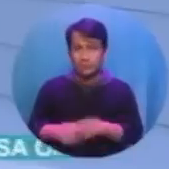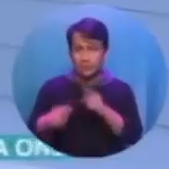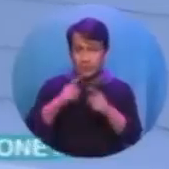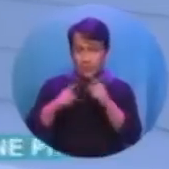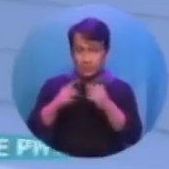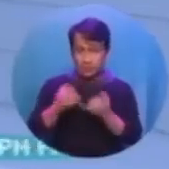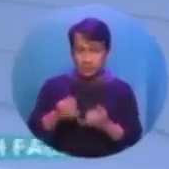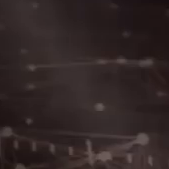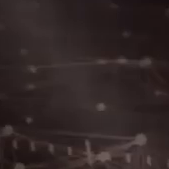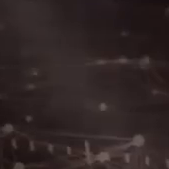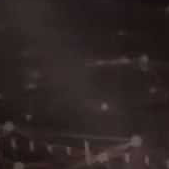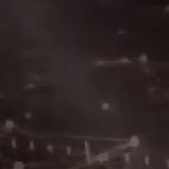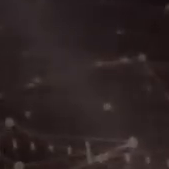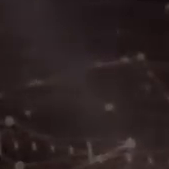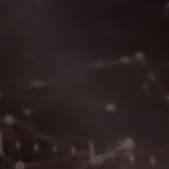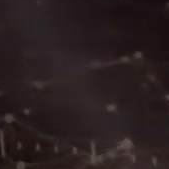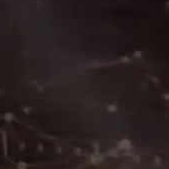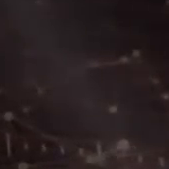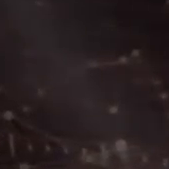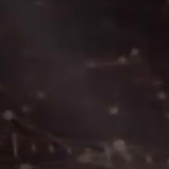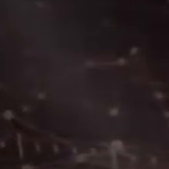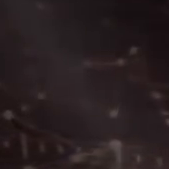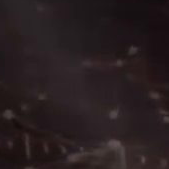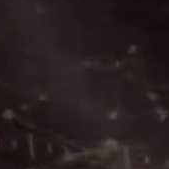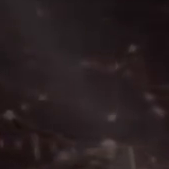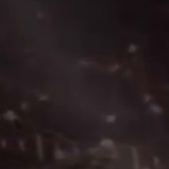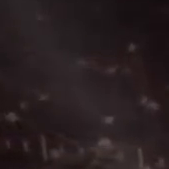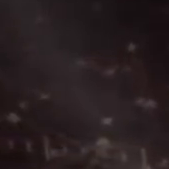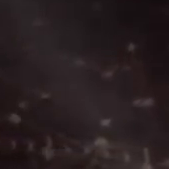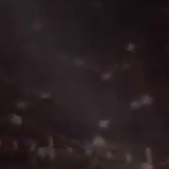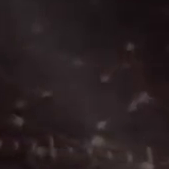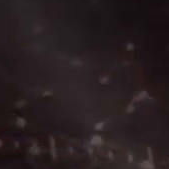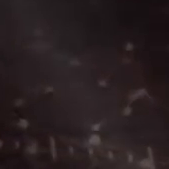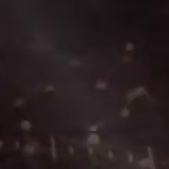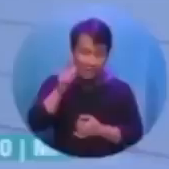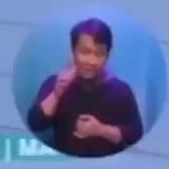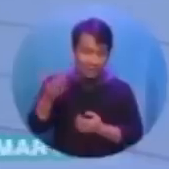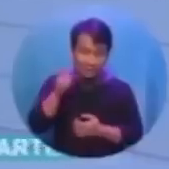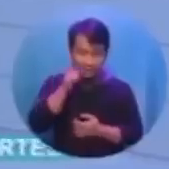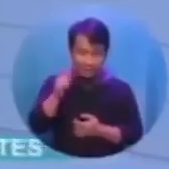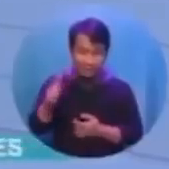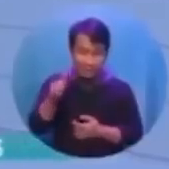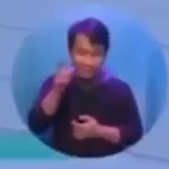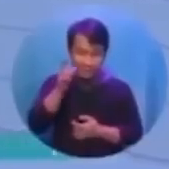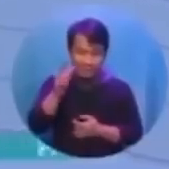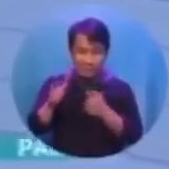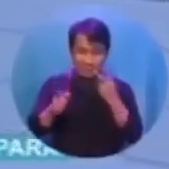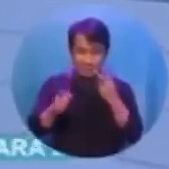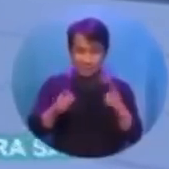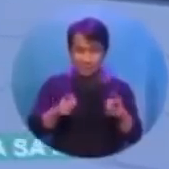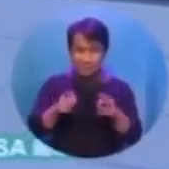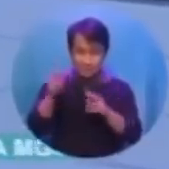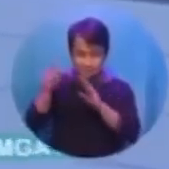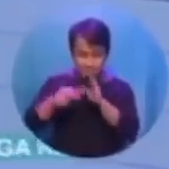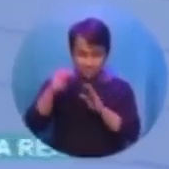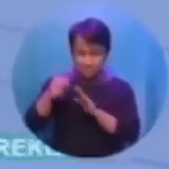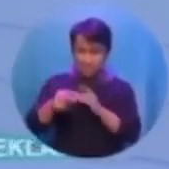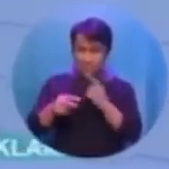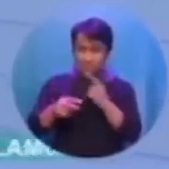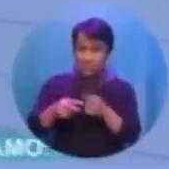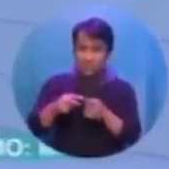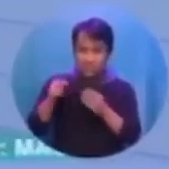Makakausap po natin si Ma'am Linda Lagman. Siya po yung nanay nung nakita po natin sa video na isa